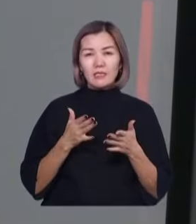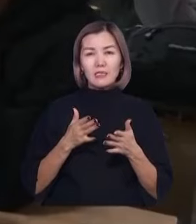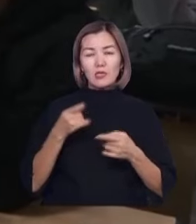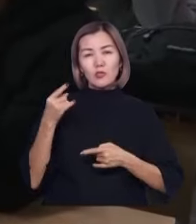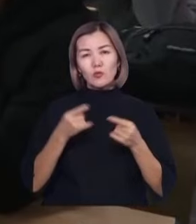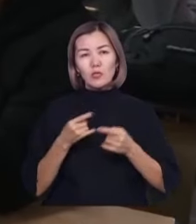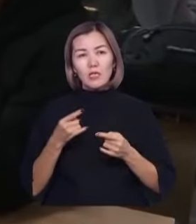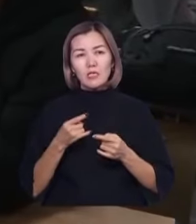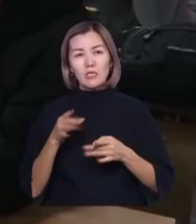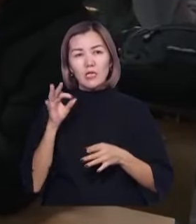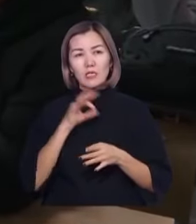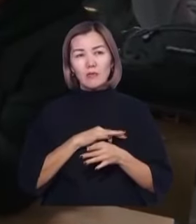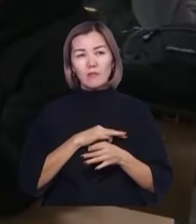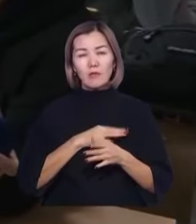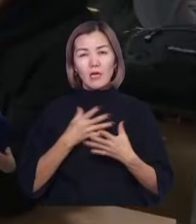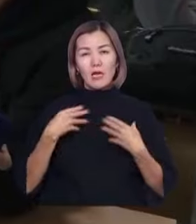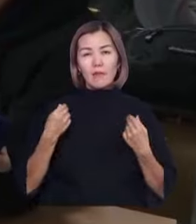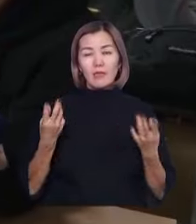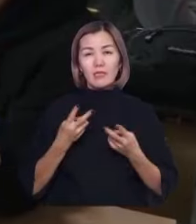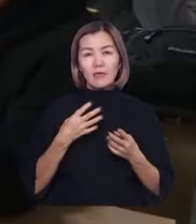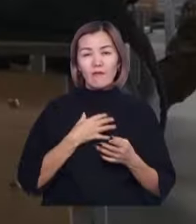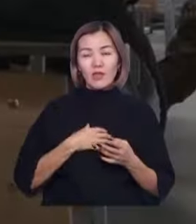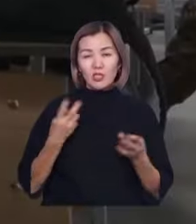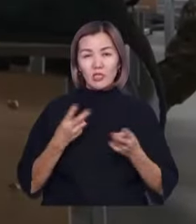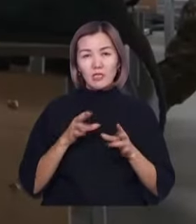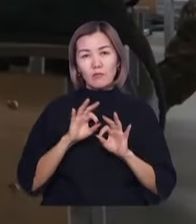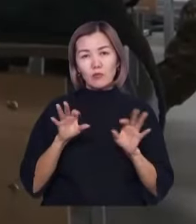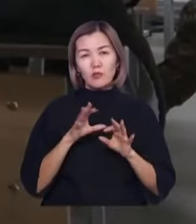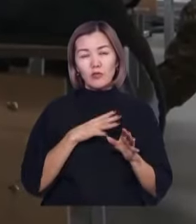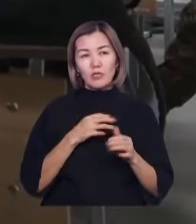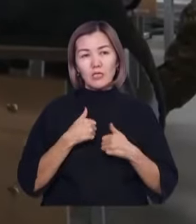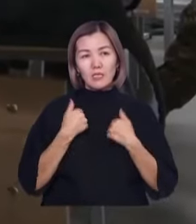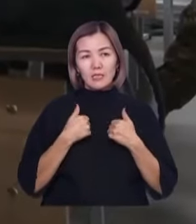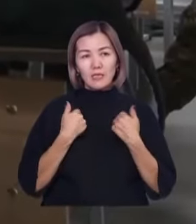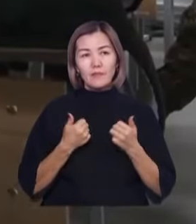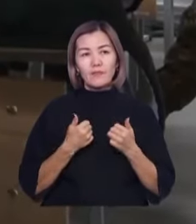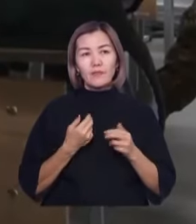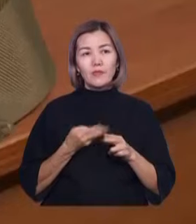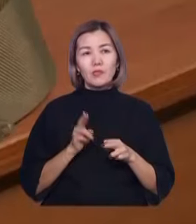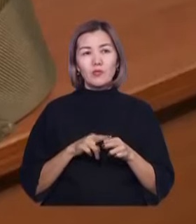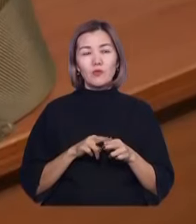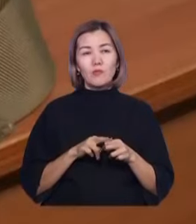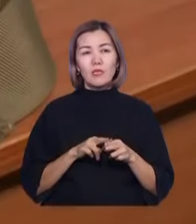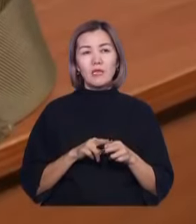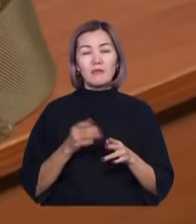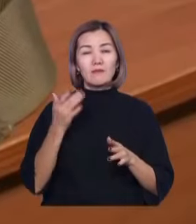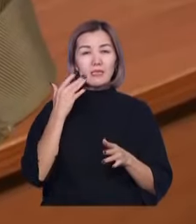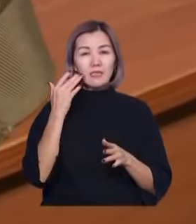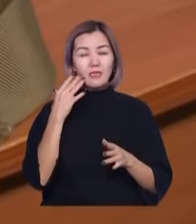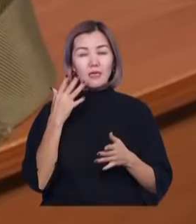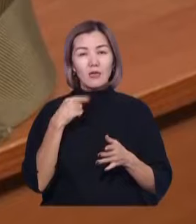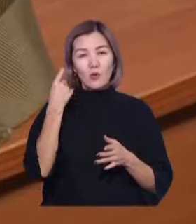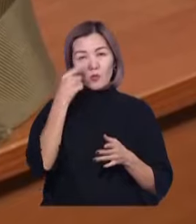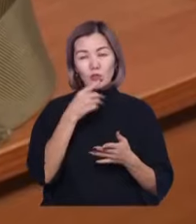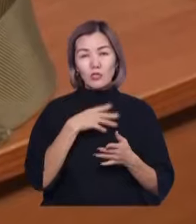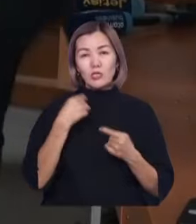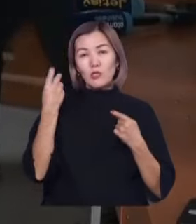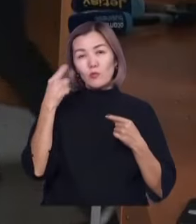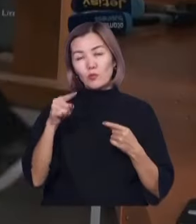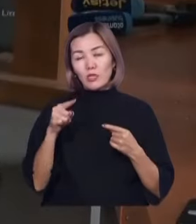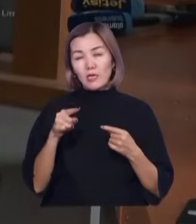ұтымды репортажды емес, бас амандығын ойлау қажет дегенді түйсіндіруге тырысты. Сонымен қоса кез келген адам өзіне және өзгеге